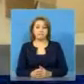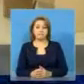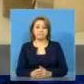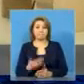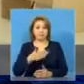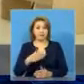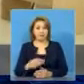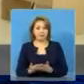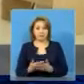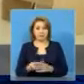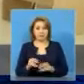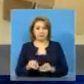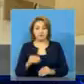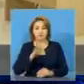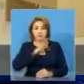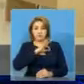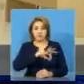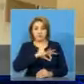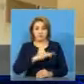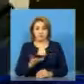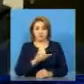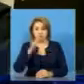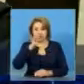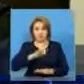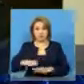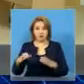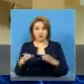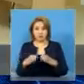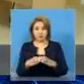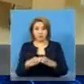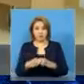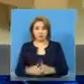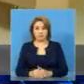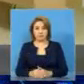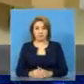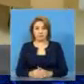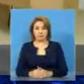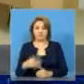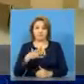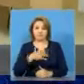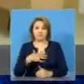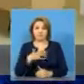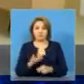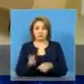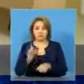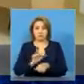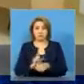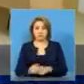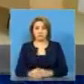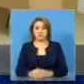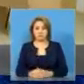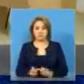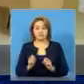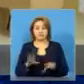я сделала свой выбор в пользу нашего общества. Вы волновались? Да, очень. Ну, как все